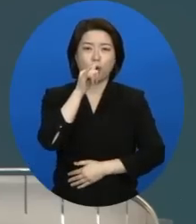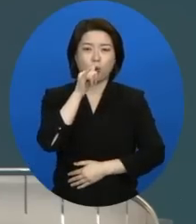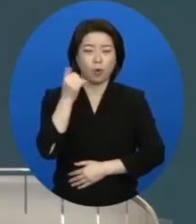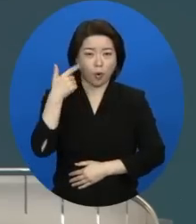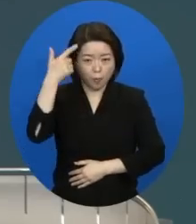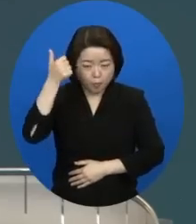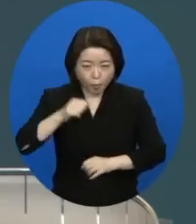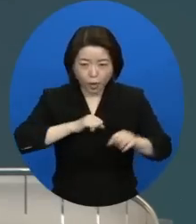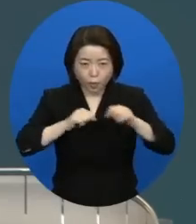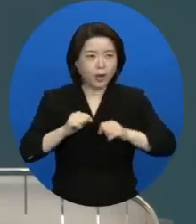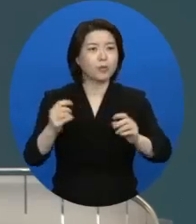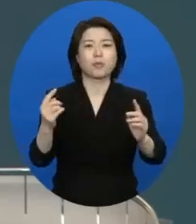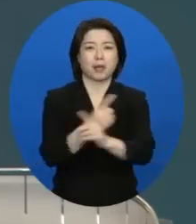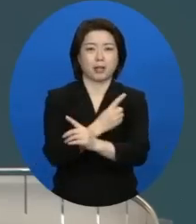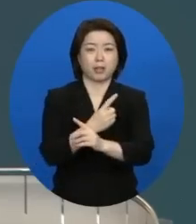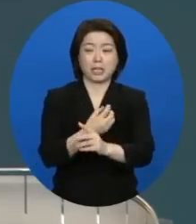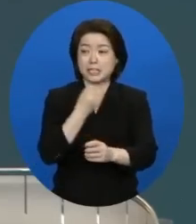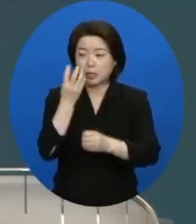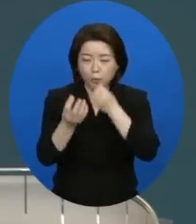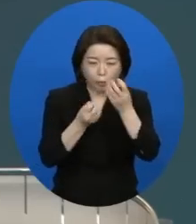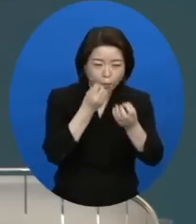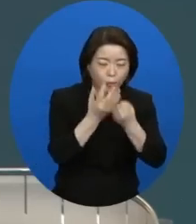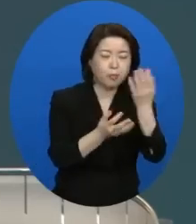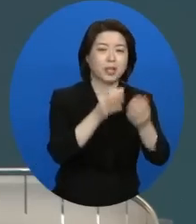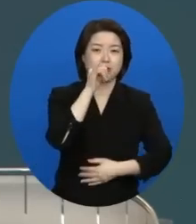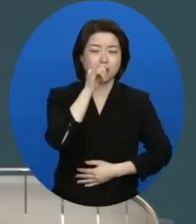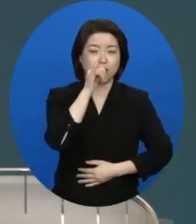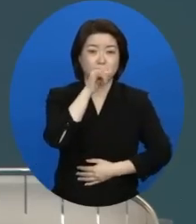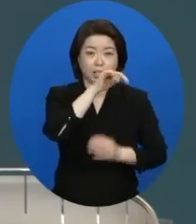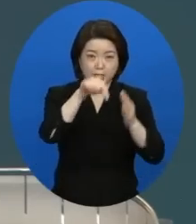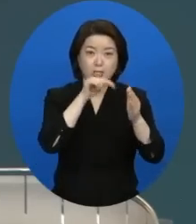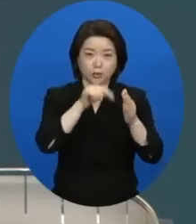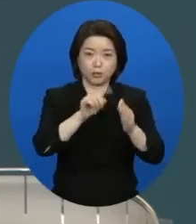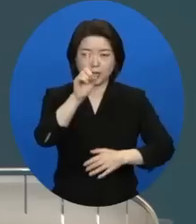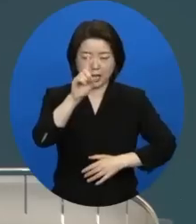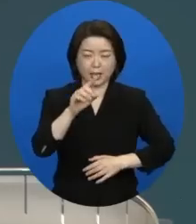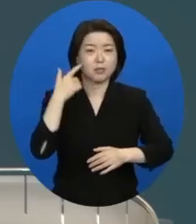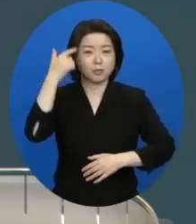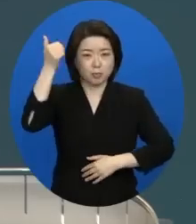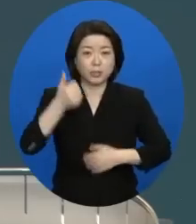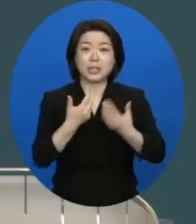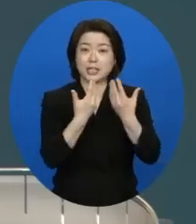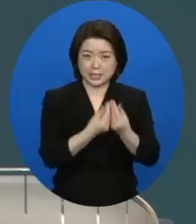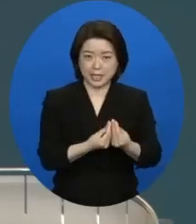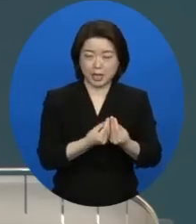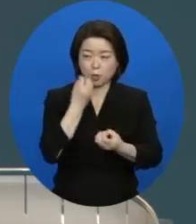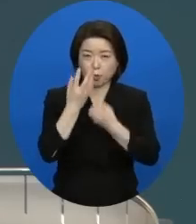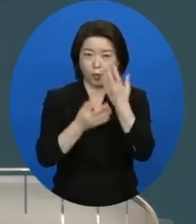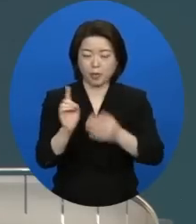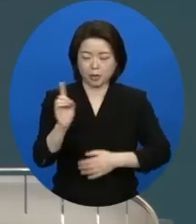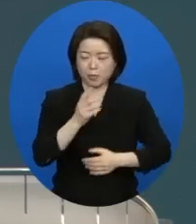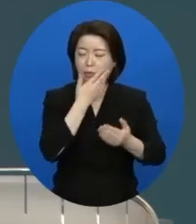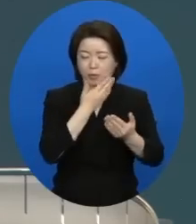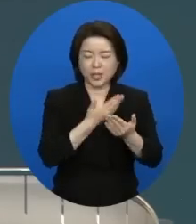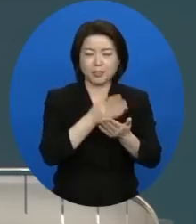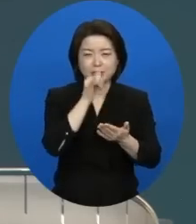목회가 달라졌다고 고백들을 하셨어요. 그 중에 한 목사님 고백이 참